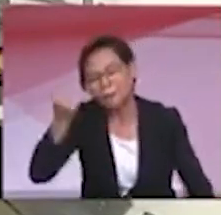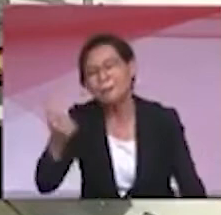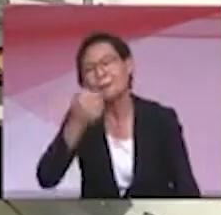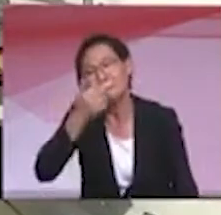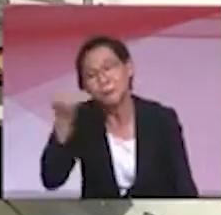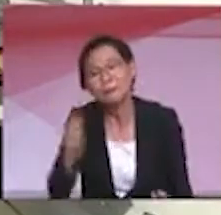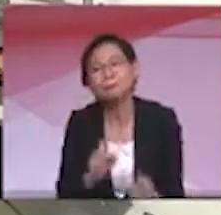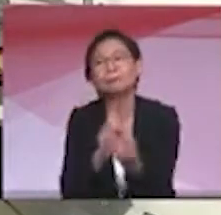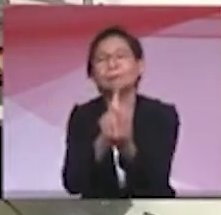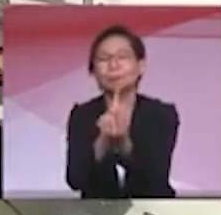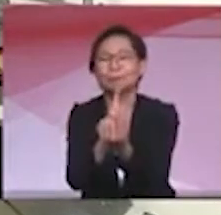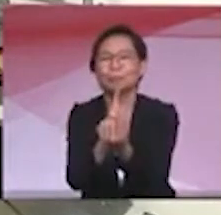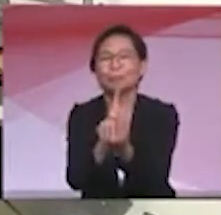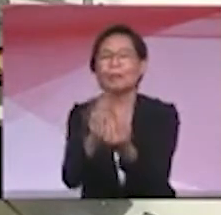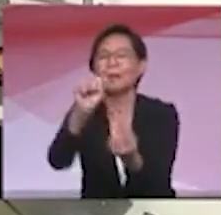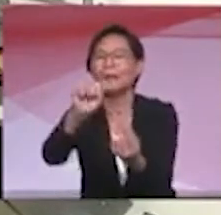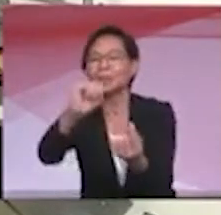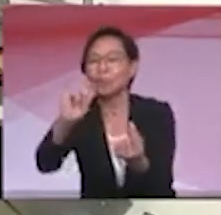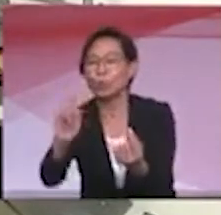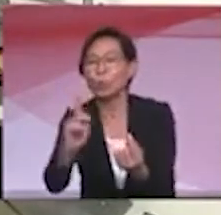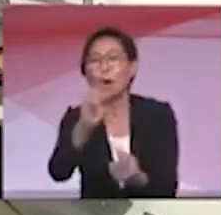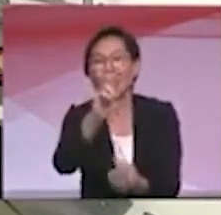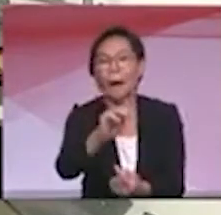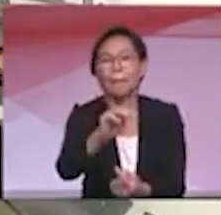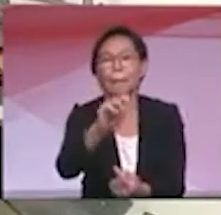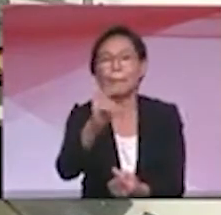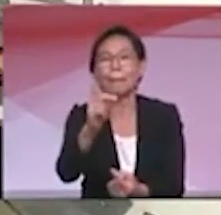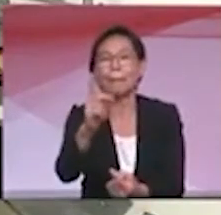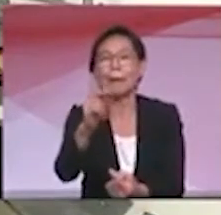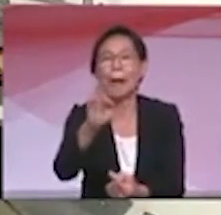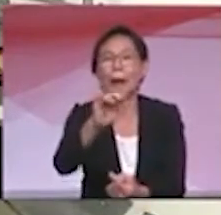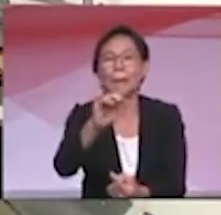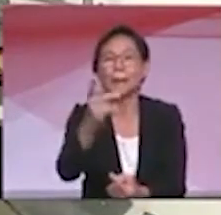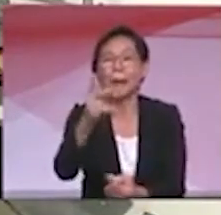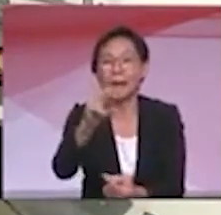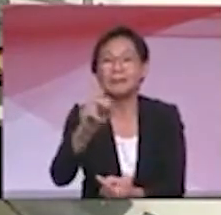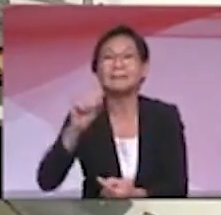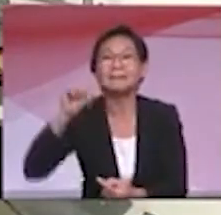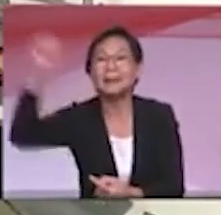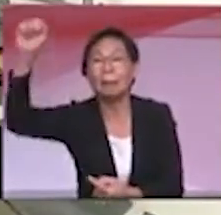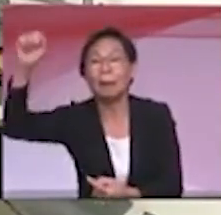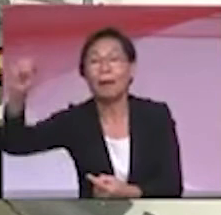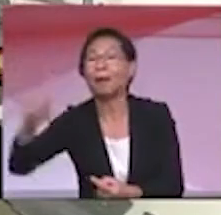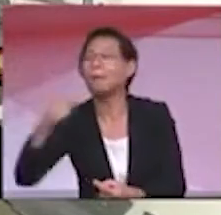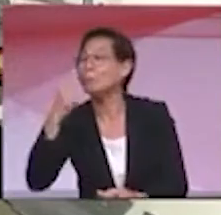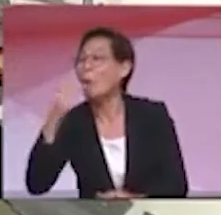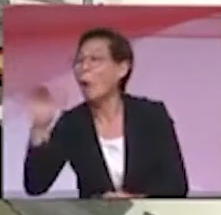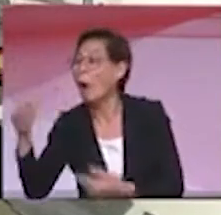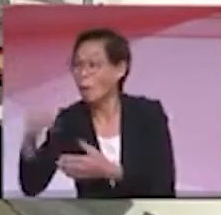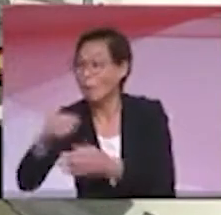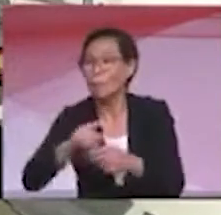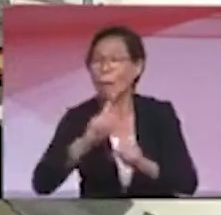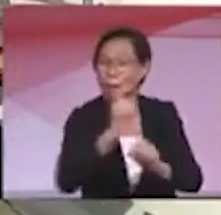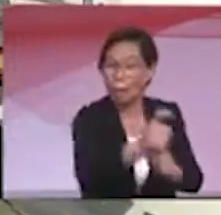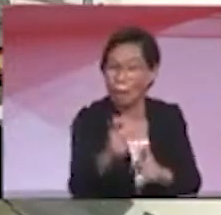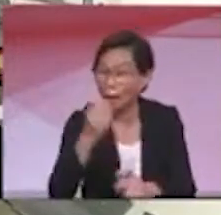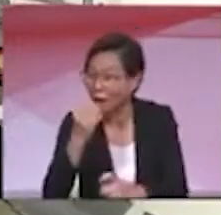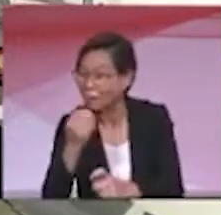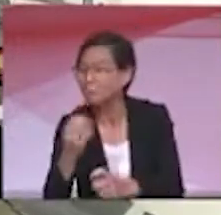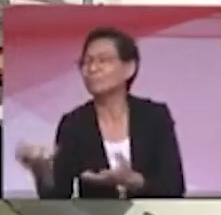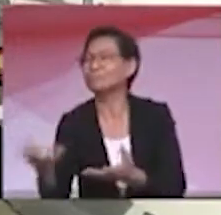dengan jawatankuasa bencana Sabah yang mengedarkan makanan, supaya mereka dapat menyelaras dari